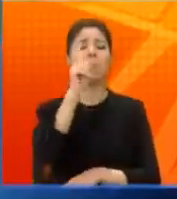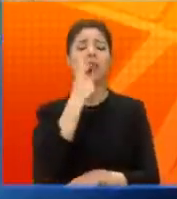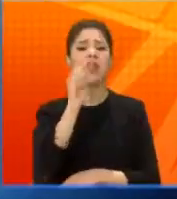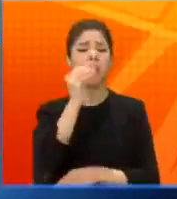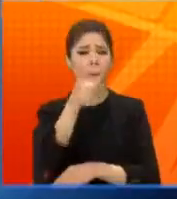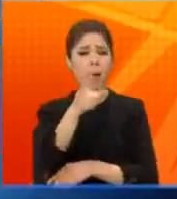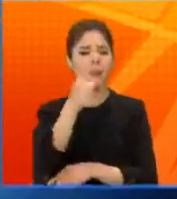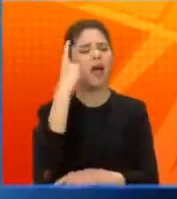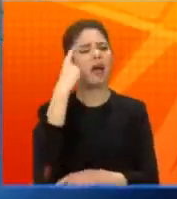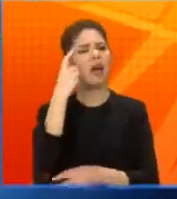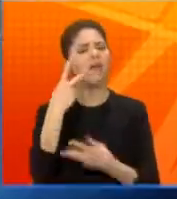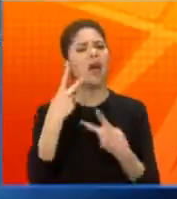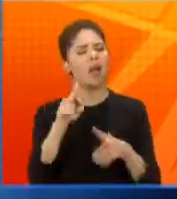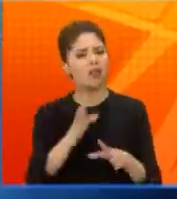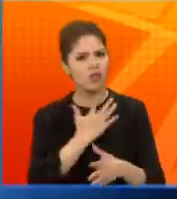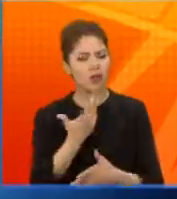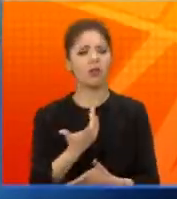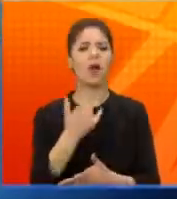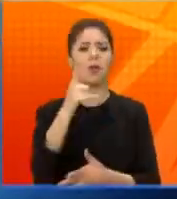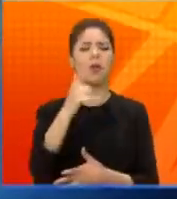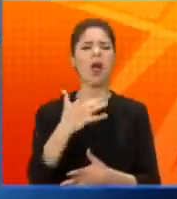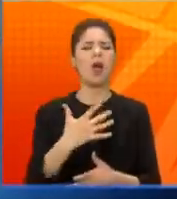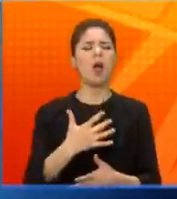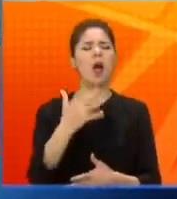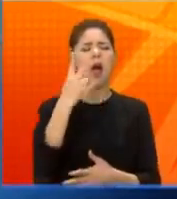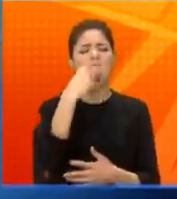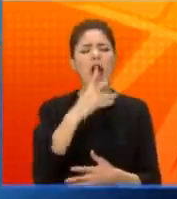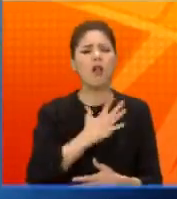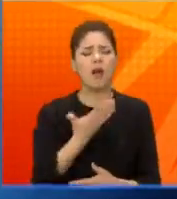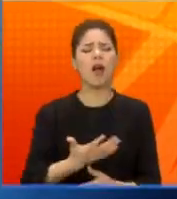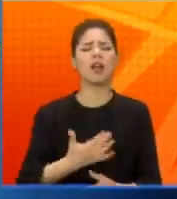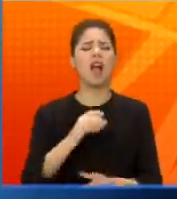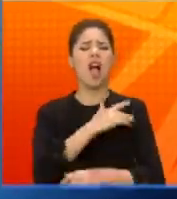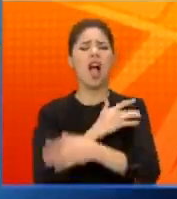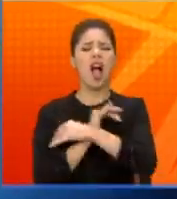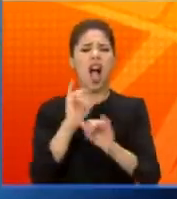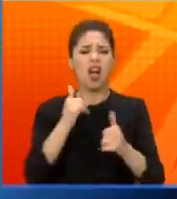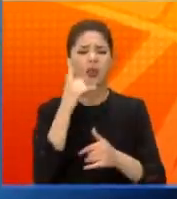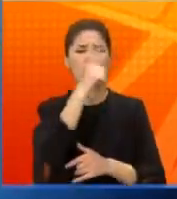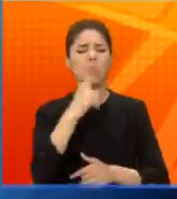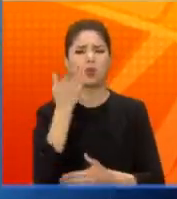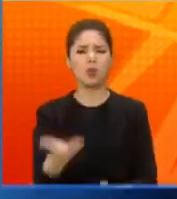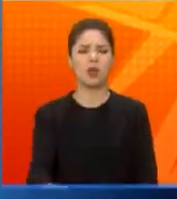yaşındaki bebeğin bilinci açıktı. Hatta canı yandığı için ağlıyordu.